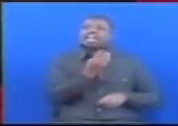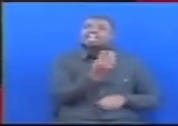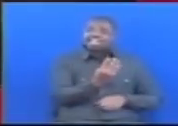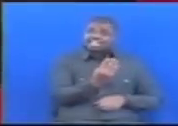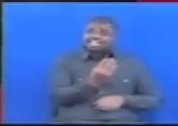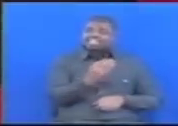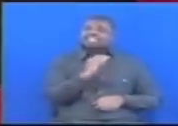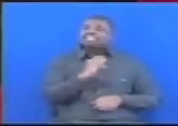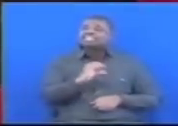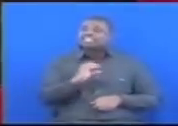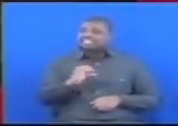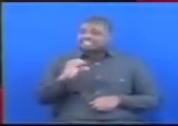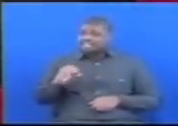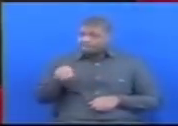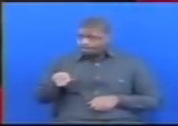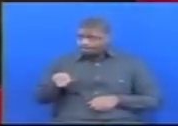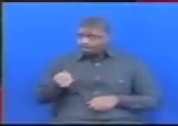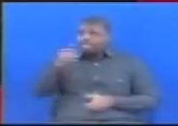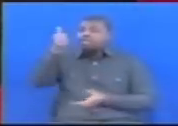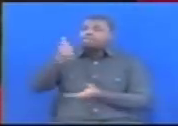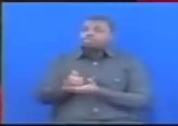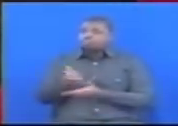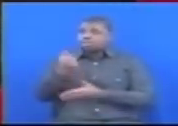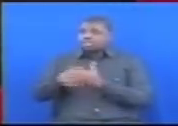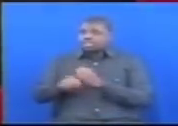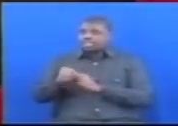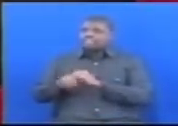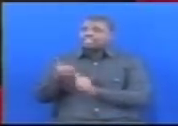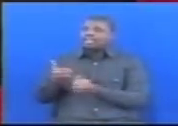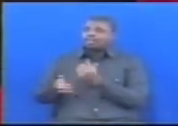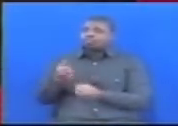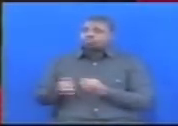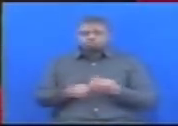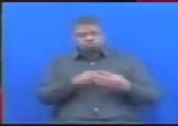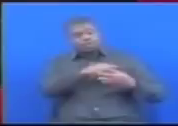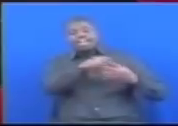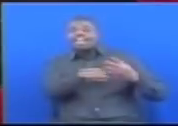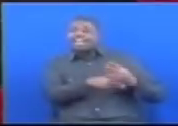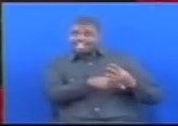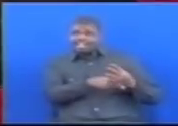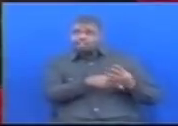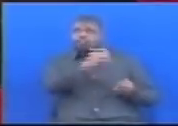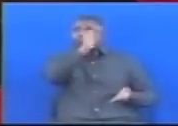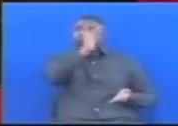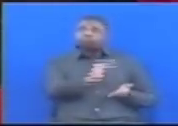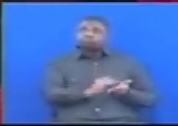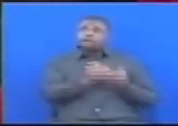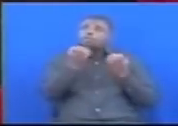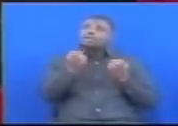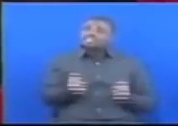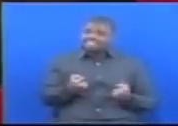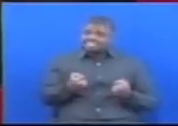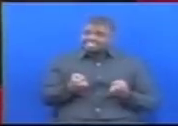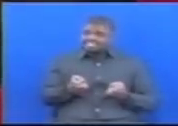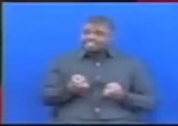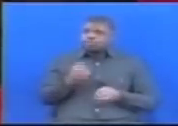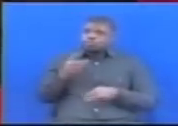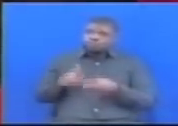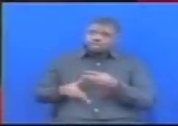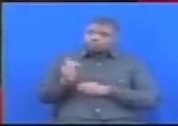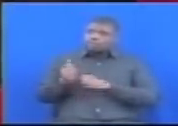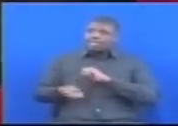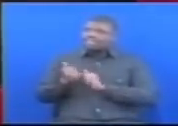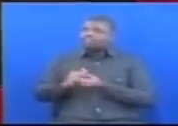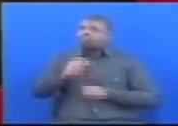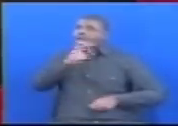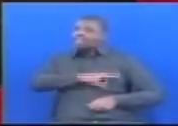CCM imeamua kwamba katika changamoto zile 4 za ibara ya 4 za kupunguza umaskini, za kutatua tatizo